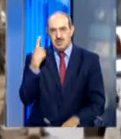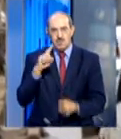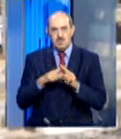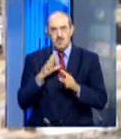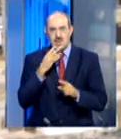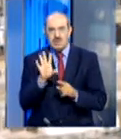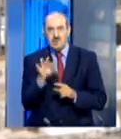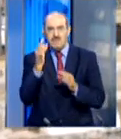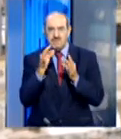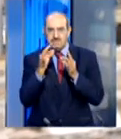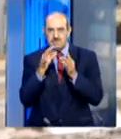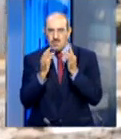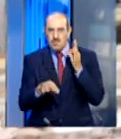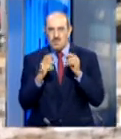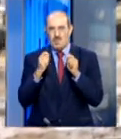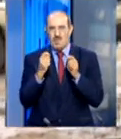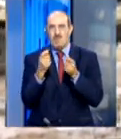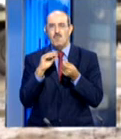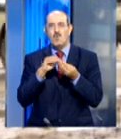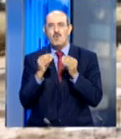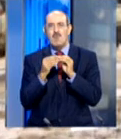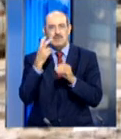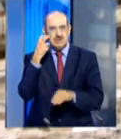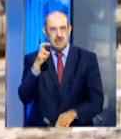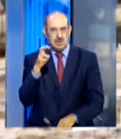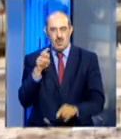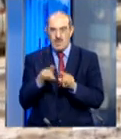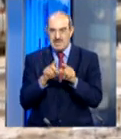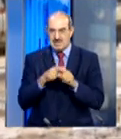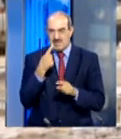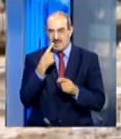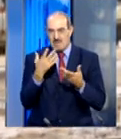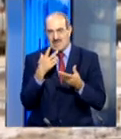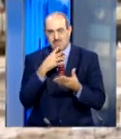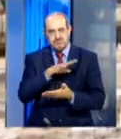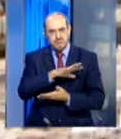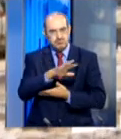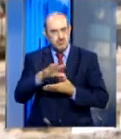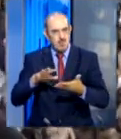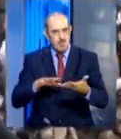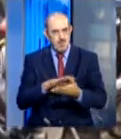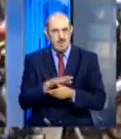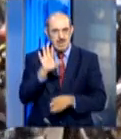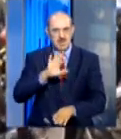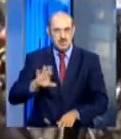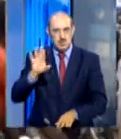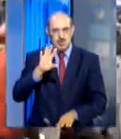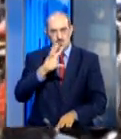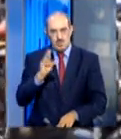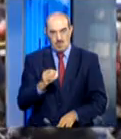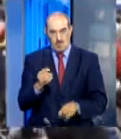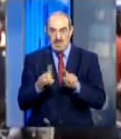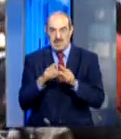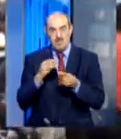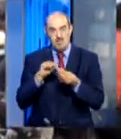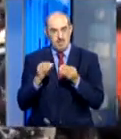حل سياسي للأزمة في النيجر الشقيق، تجنب هذا البلد الجار والمنطقة برمتها